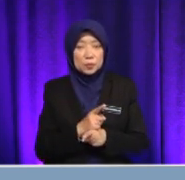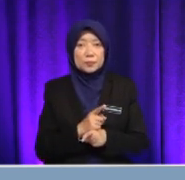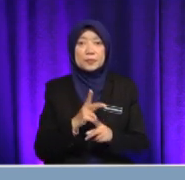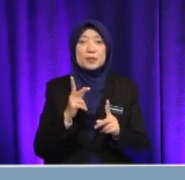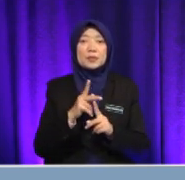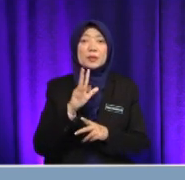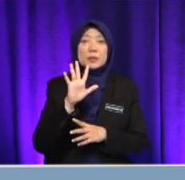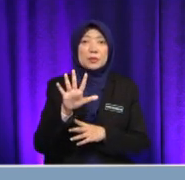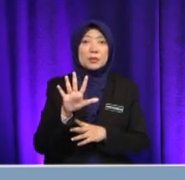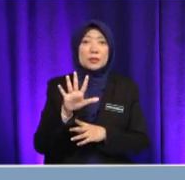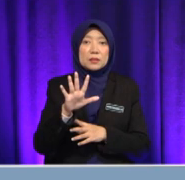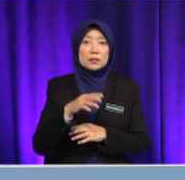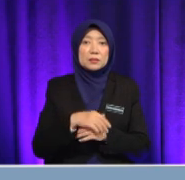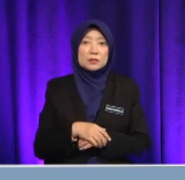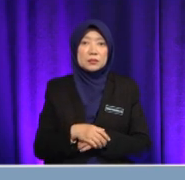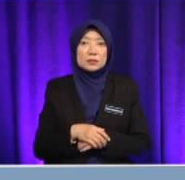kelima